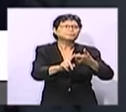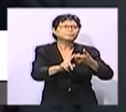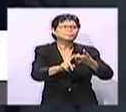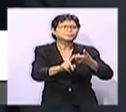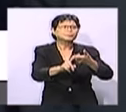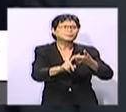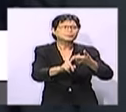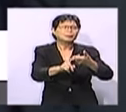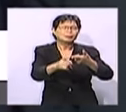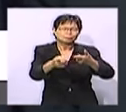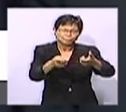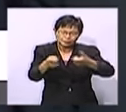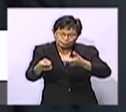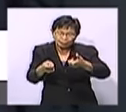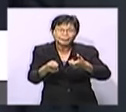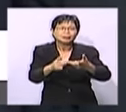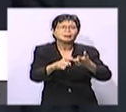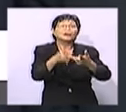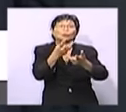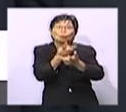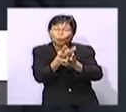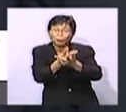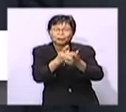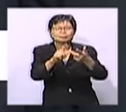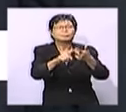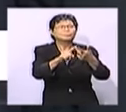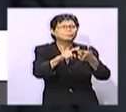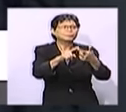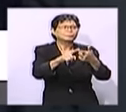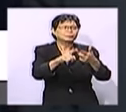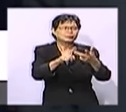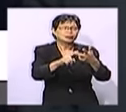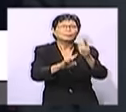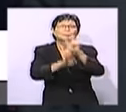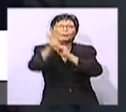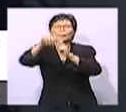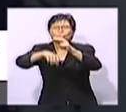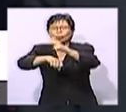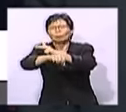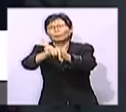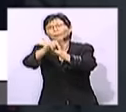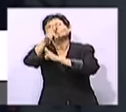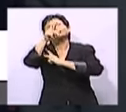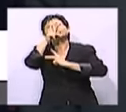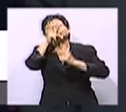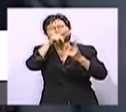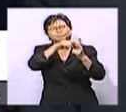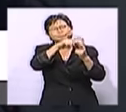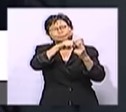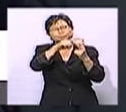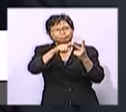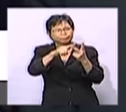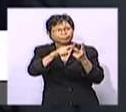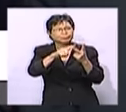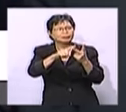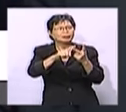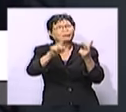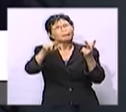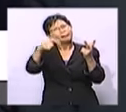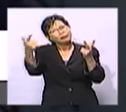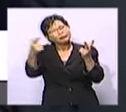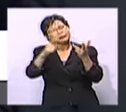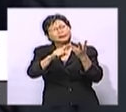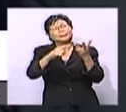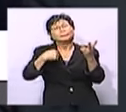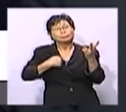dari segi pentadbiran, kewangan dan juga tentunya pembangunan bola sepak Kedah. Antara lain kita nak